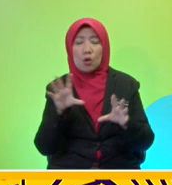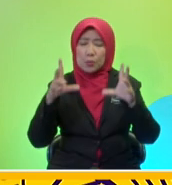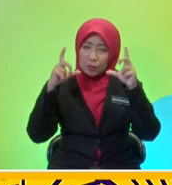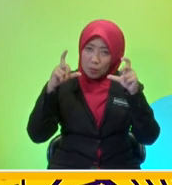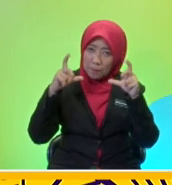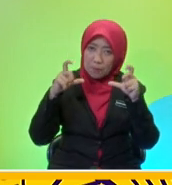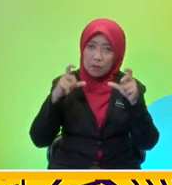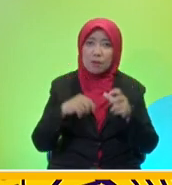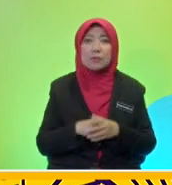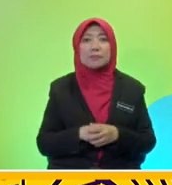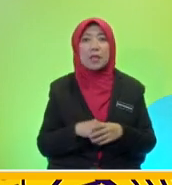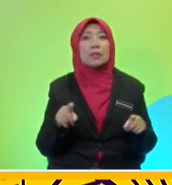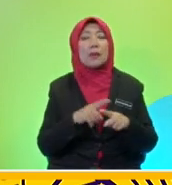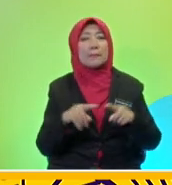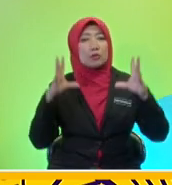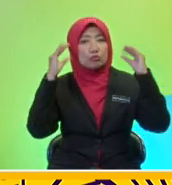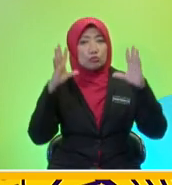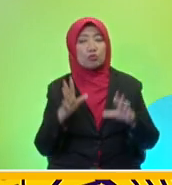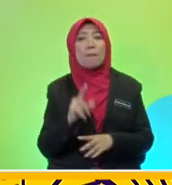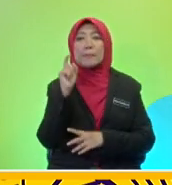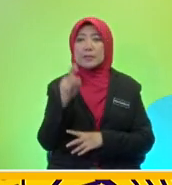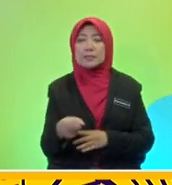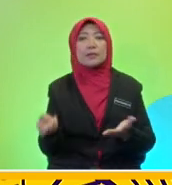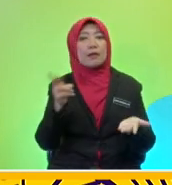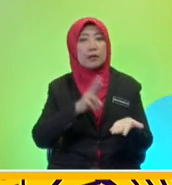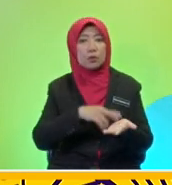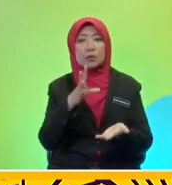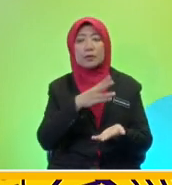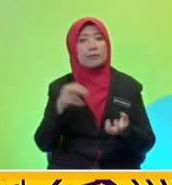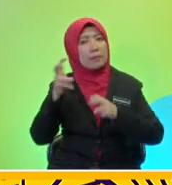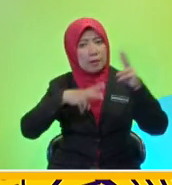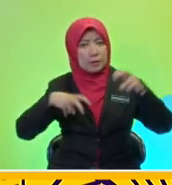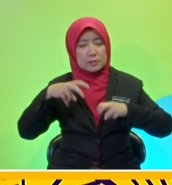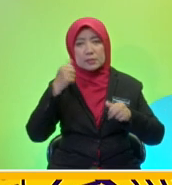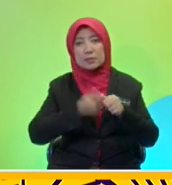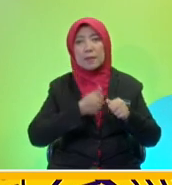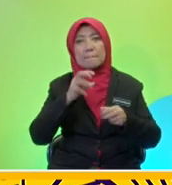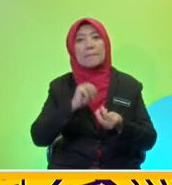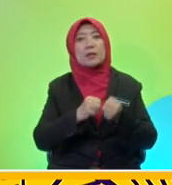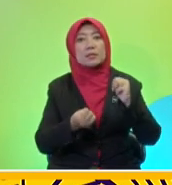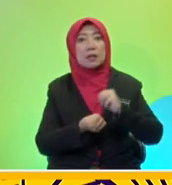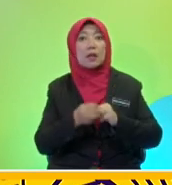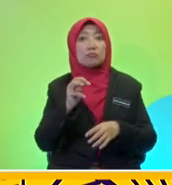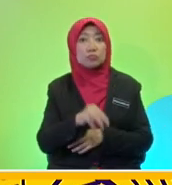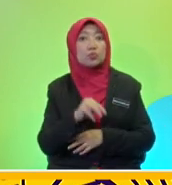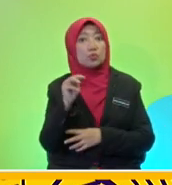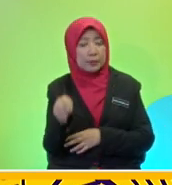tapi guru-guru mesti record dan analisis setiap penguasa mulut tersebut